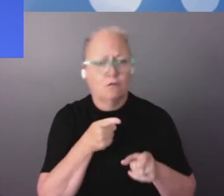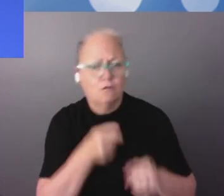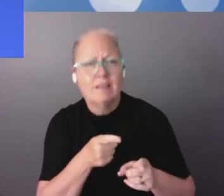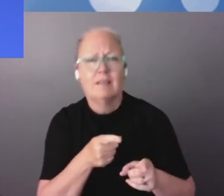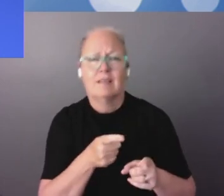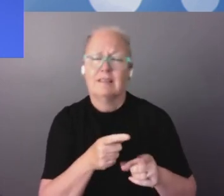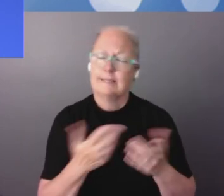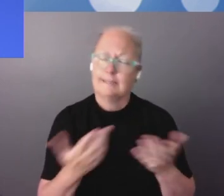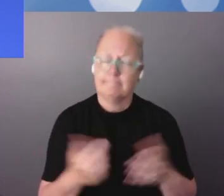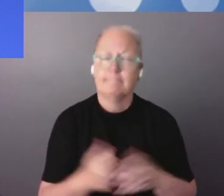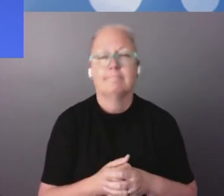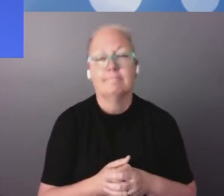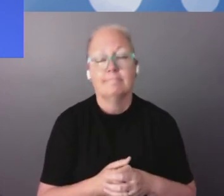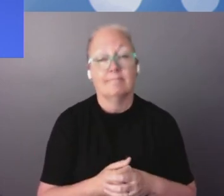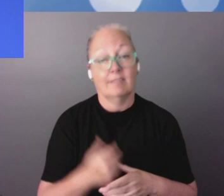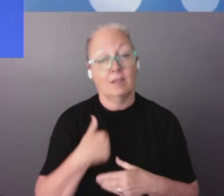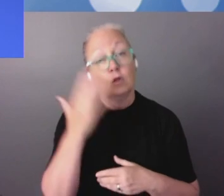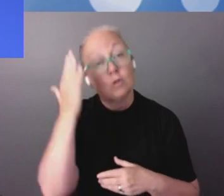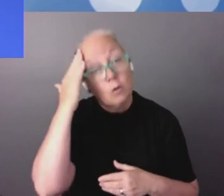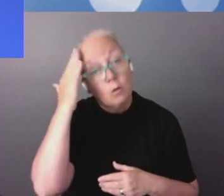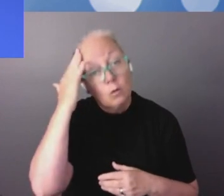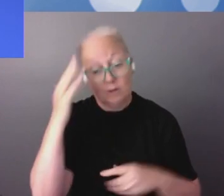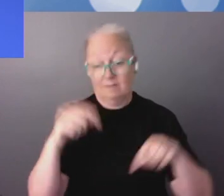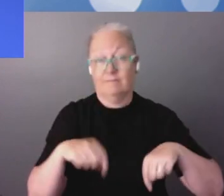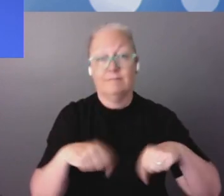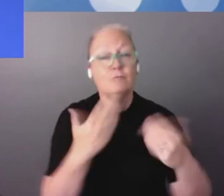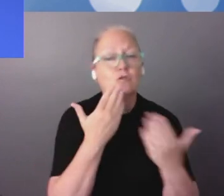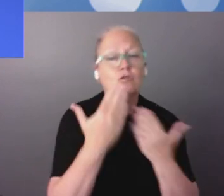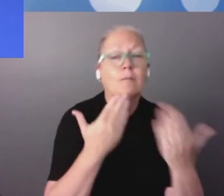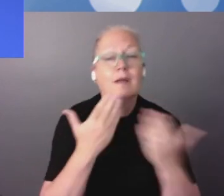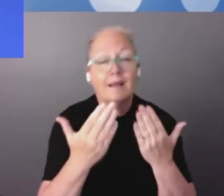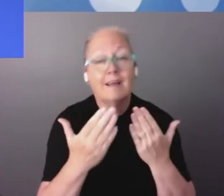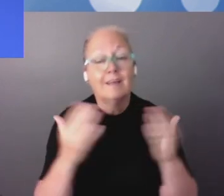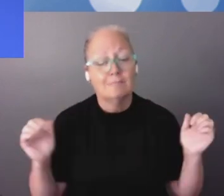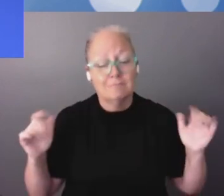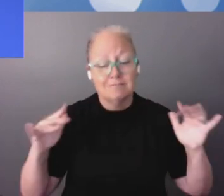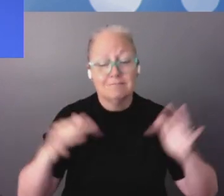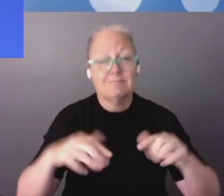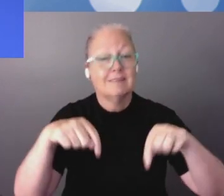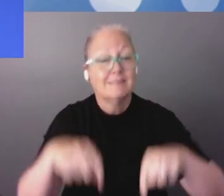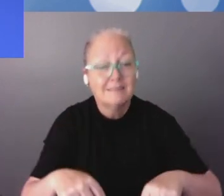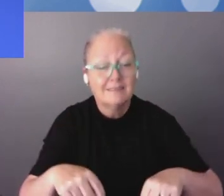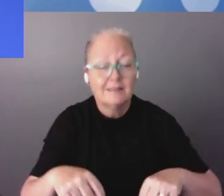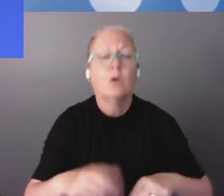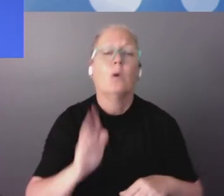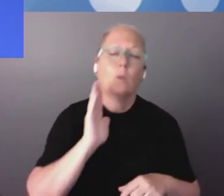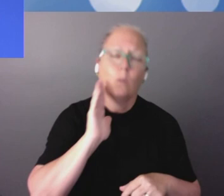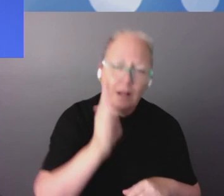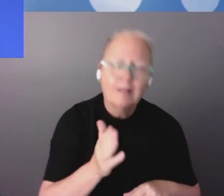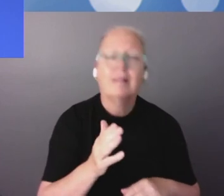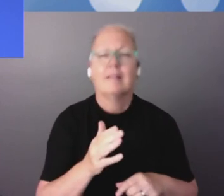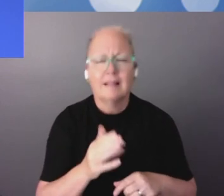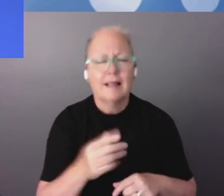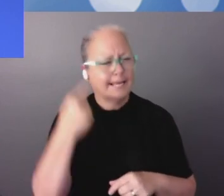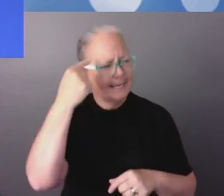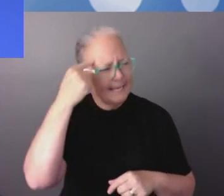茨的论坛大会，在波兰可以促进制定更多的解决方案，